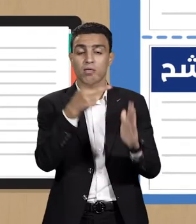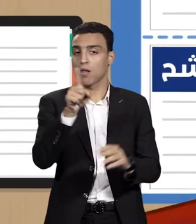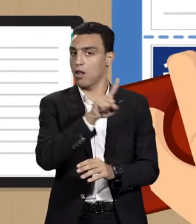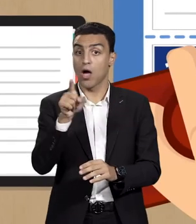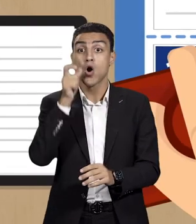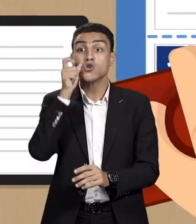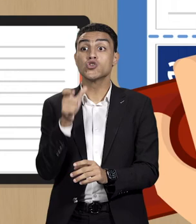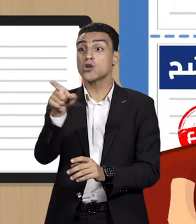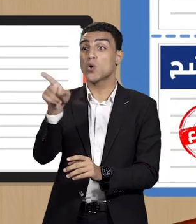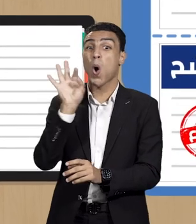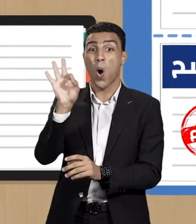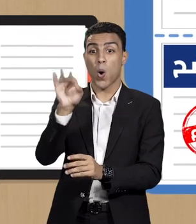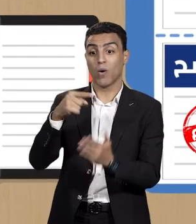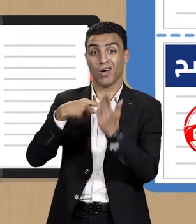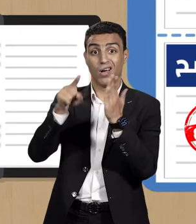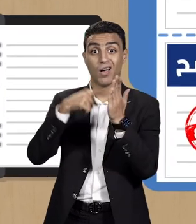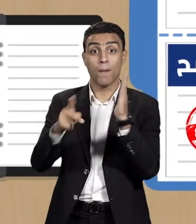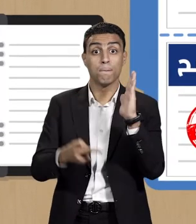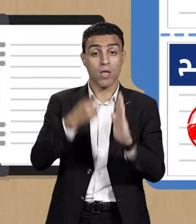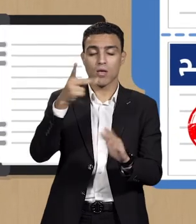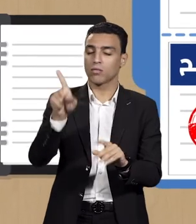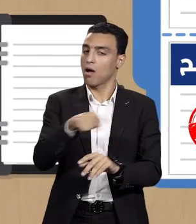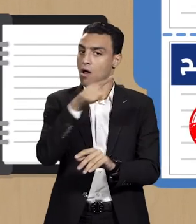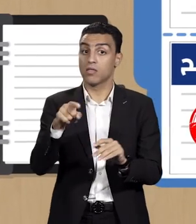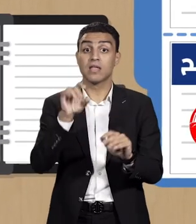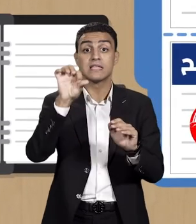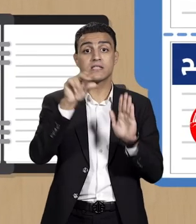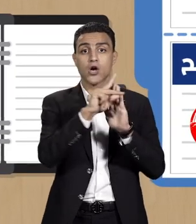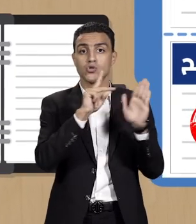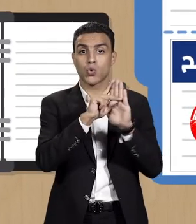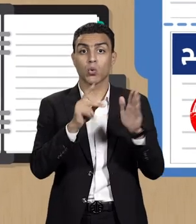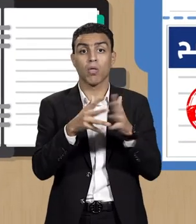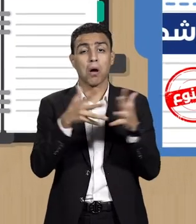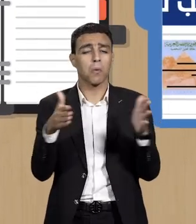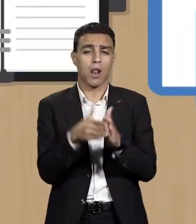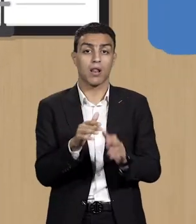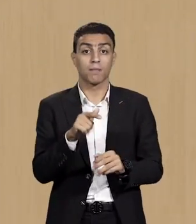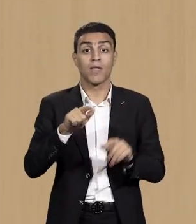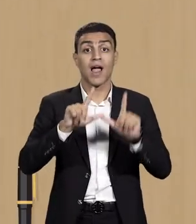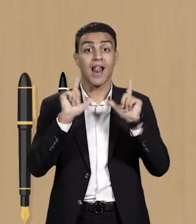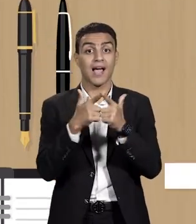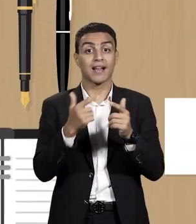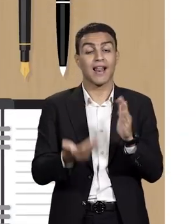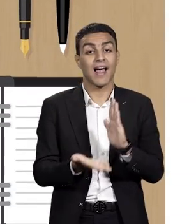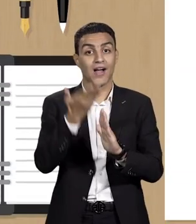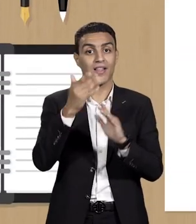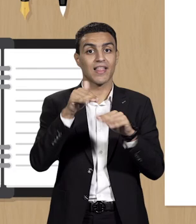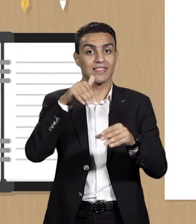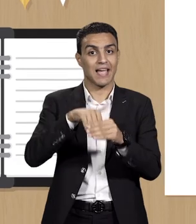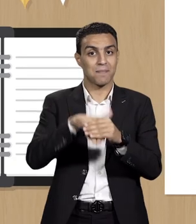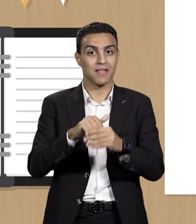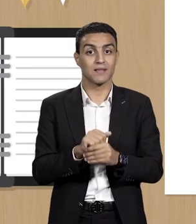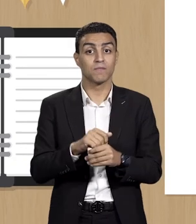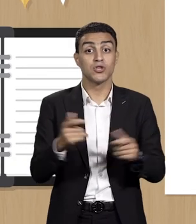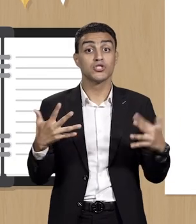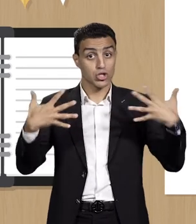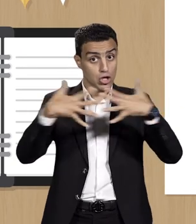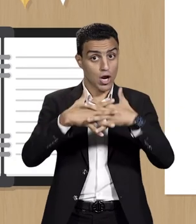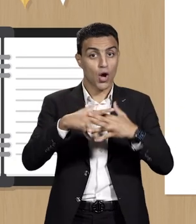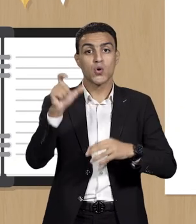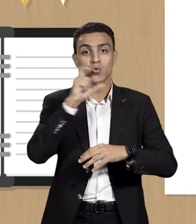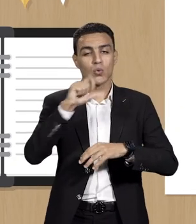انك تؤيد نفس المرشح اكتر من مره هما تسع شروط لا اكتر ولا اقل الهيئه الوطنيه للانتخابات